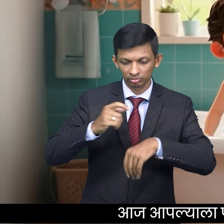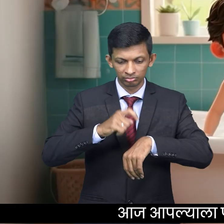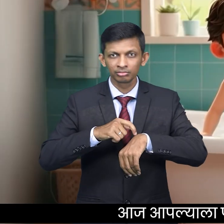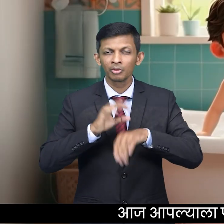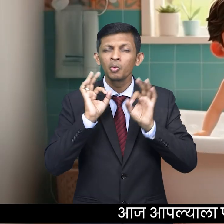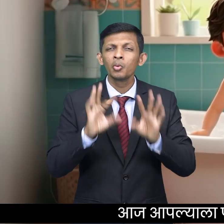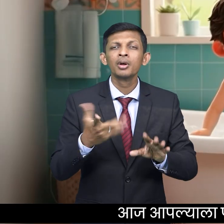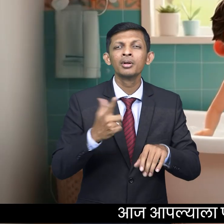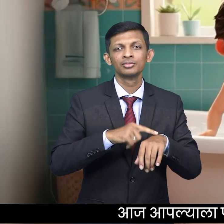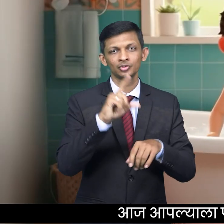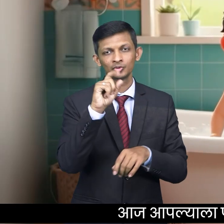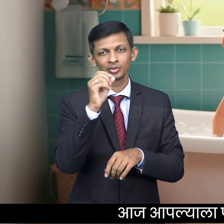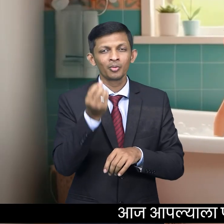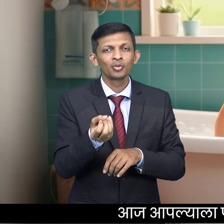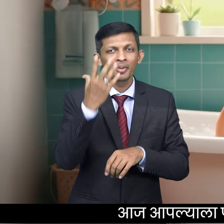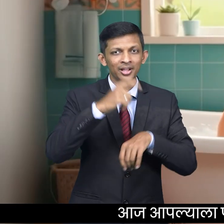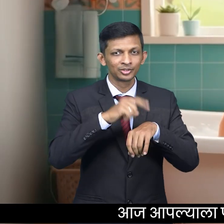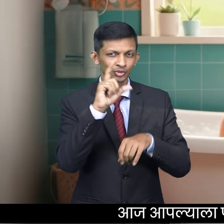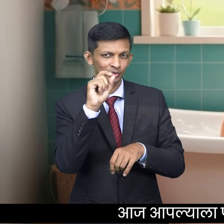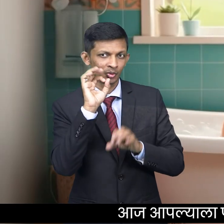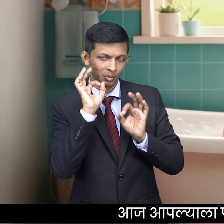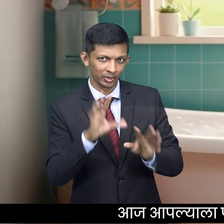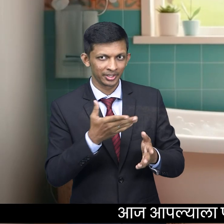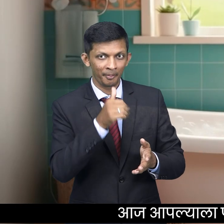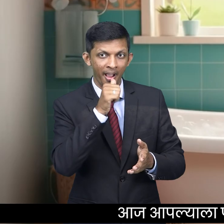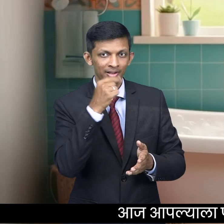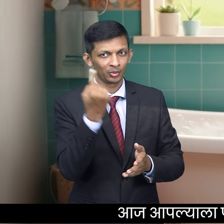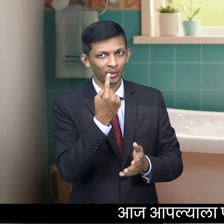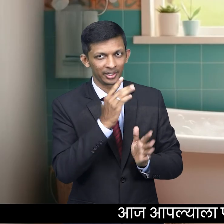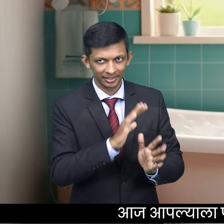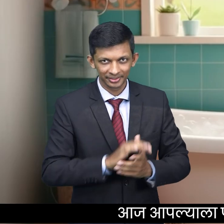आज आपल्याला फक्त सकाळी 10 वाजेपर्यंतच पाणी मिळेल.